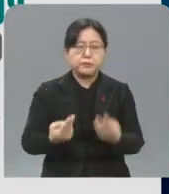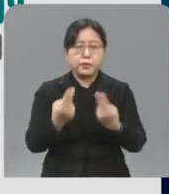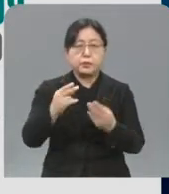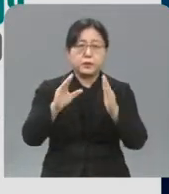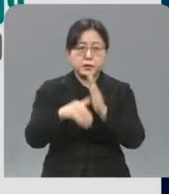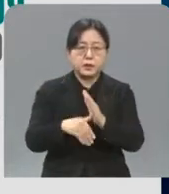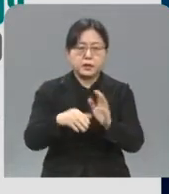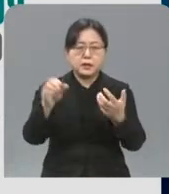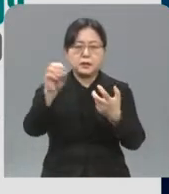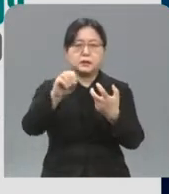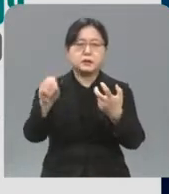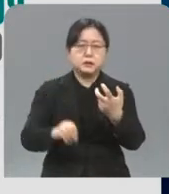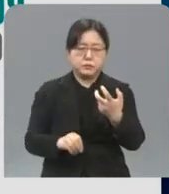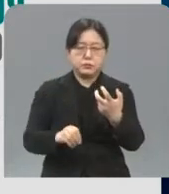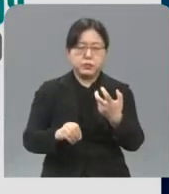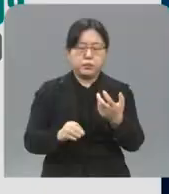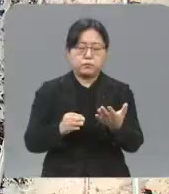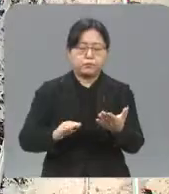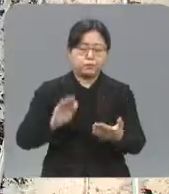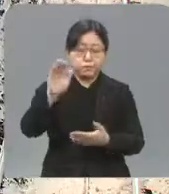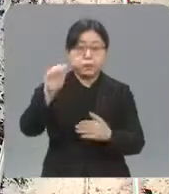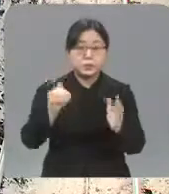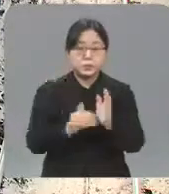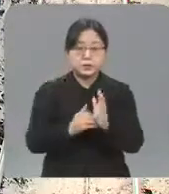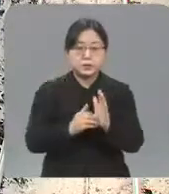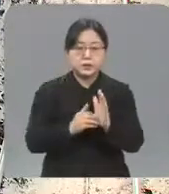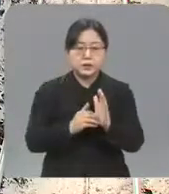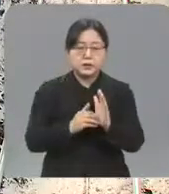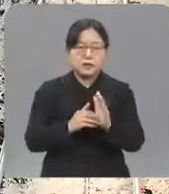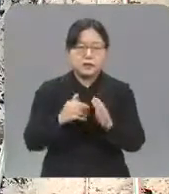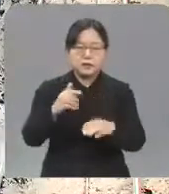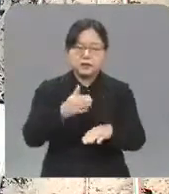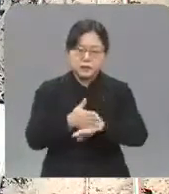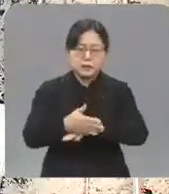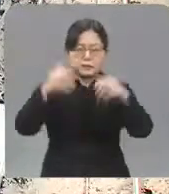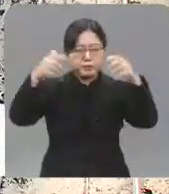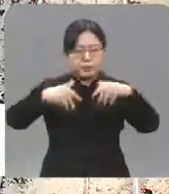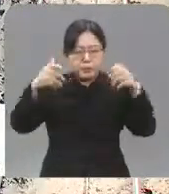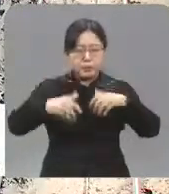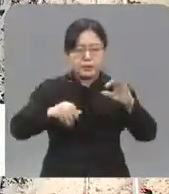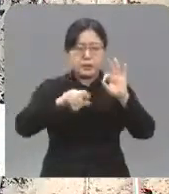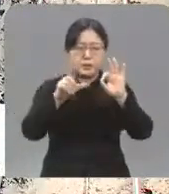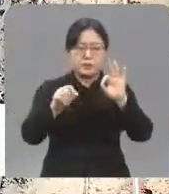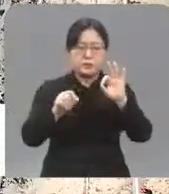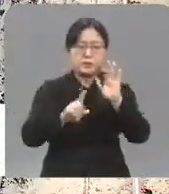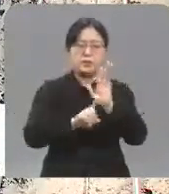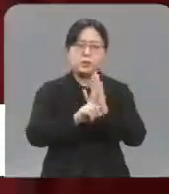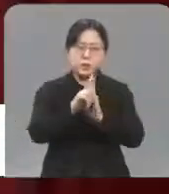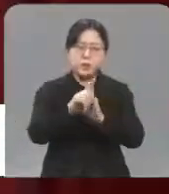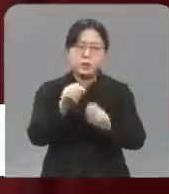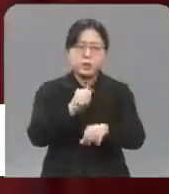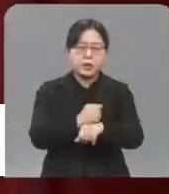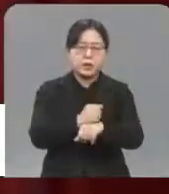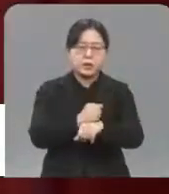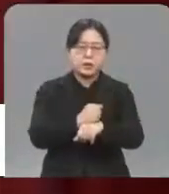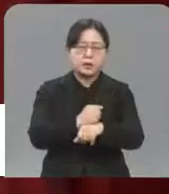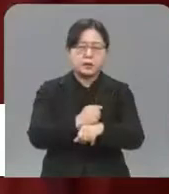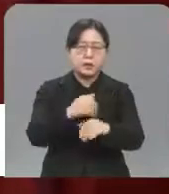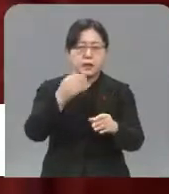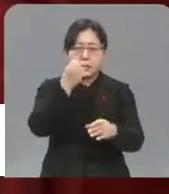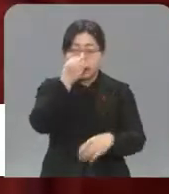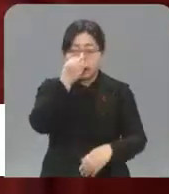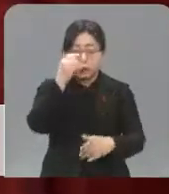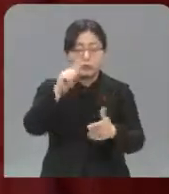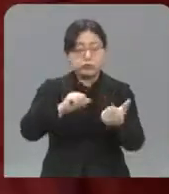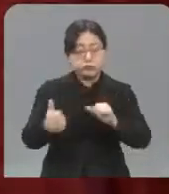비교하면 70% 이상 급등했습니다. 늦장마와 고온 현상으로 10월 초까지 딸기 모종이 많이 말라 죽은 것이